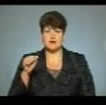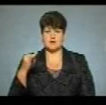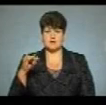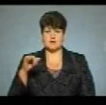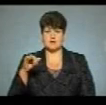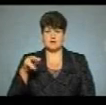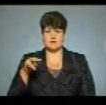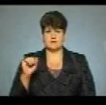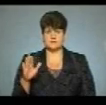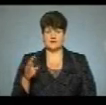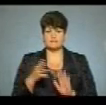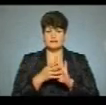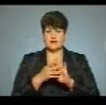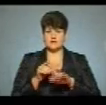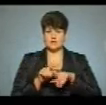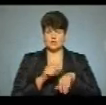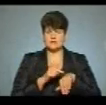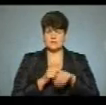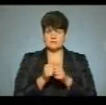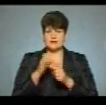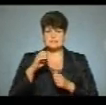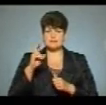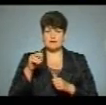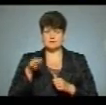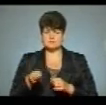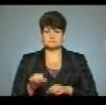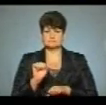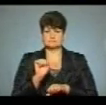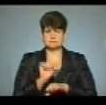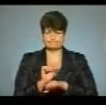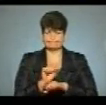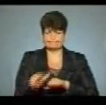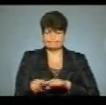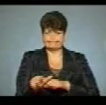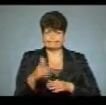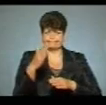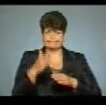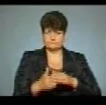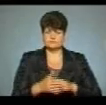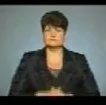О 9-й годині неподалік Скалата місцеві жителі перекривають дорогу.